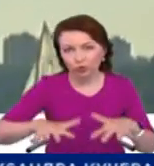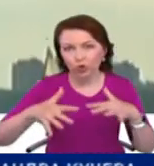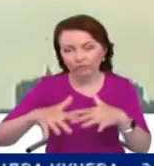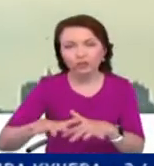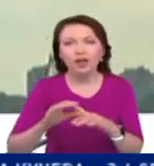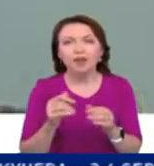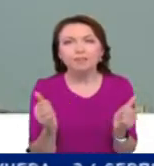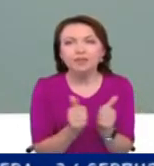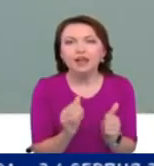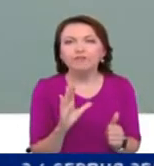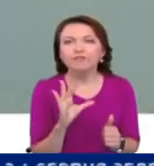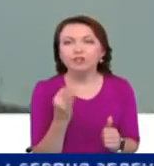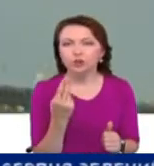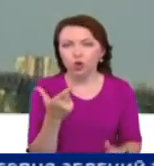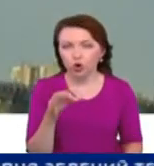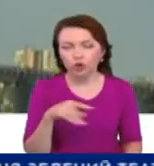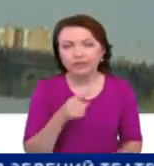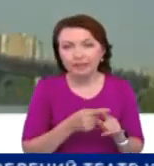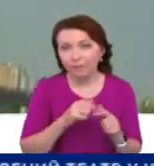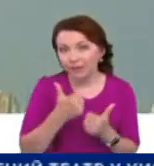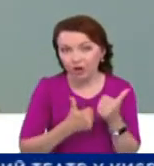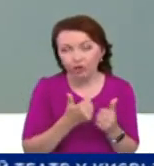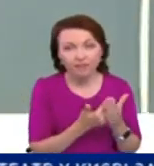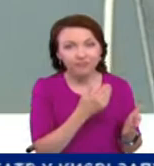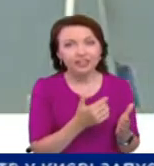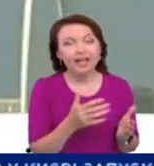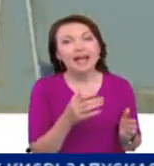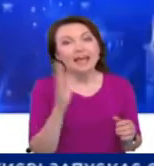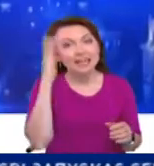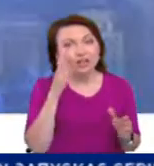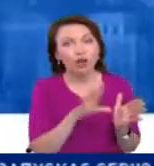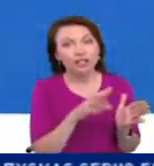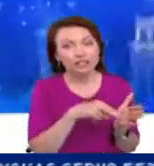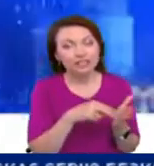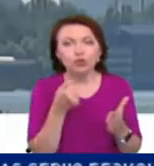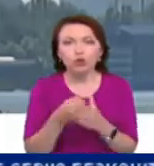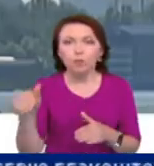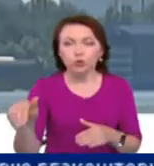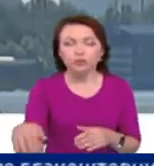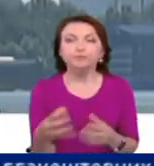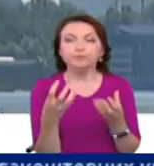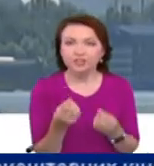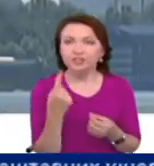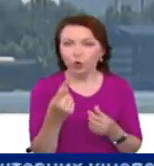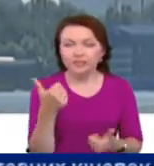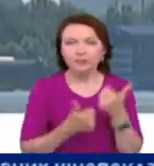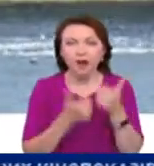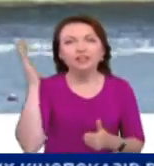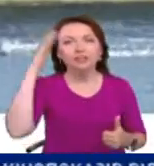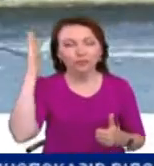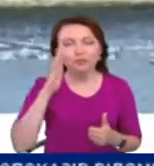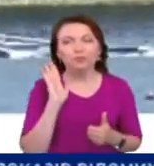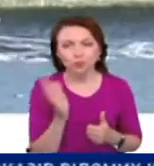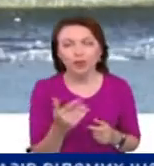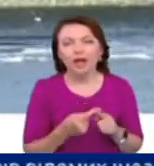та маршрутні перегони по Дніпру від гідроелектростанції до Подолу. Ще одні змагання на воді пройдуть